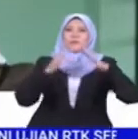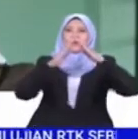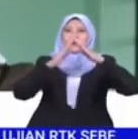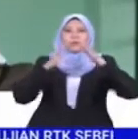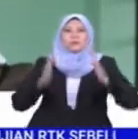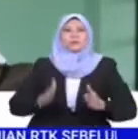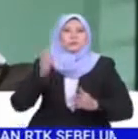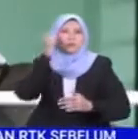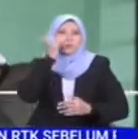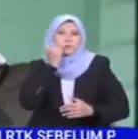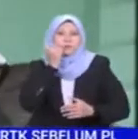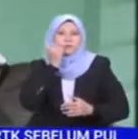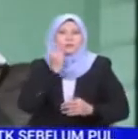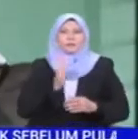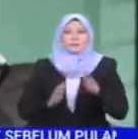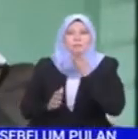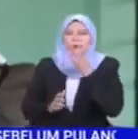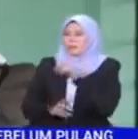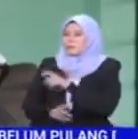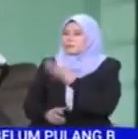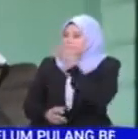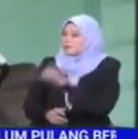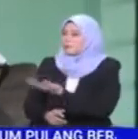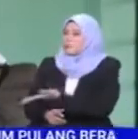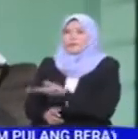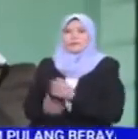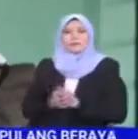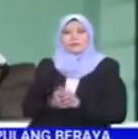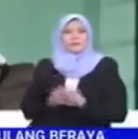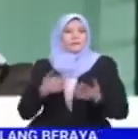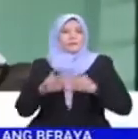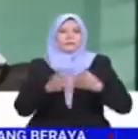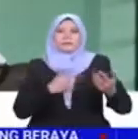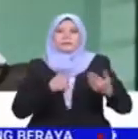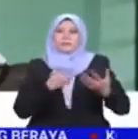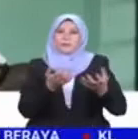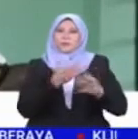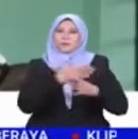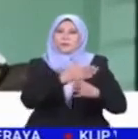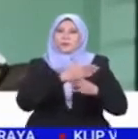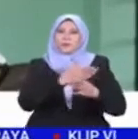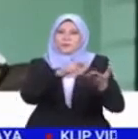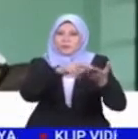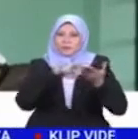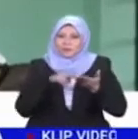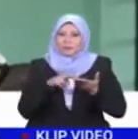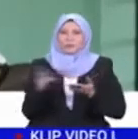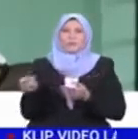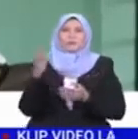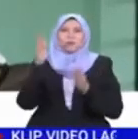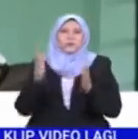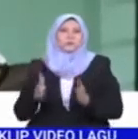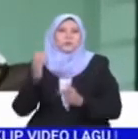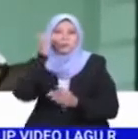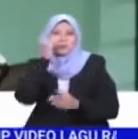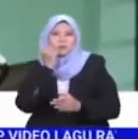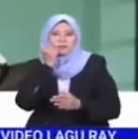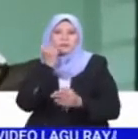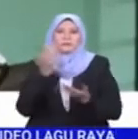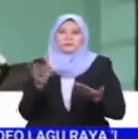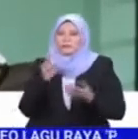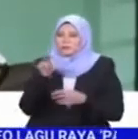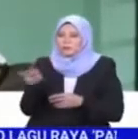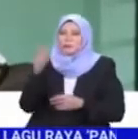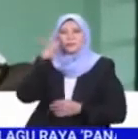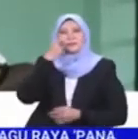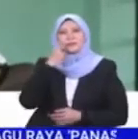orang. Mak saya tanya kenapa dia cakap macam ni, semua tak belah saya nak berkongsi rezeki saya pada 2 orang. Sebab kesian lama tengok